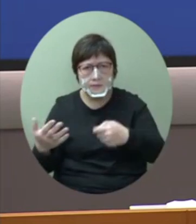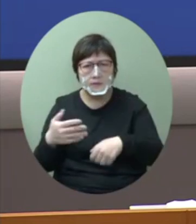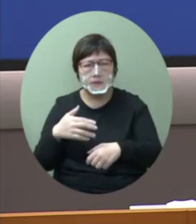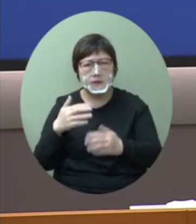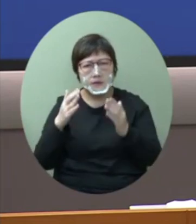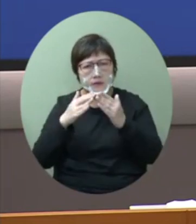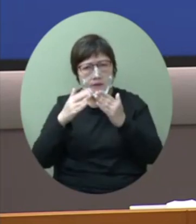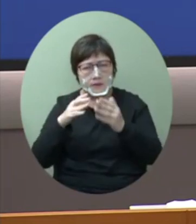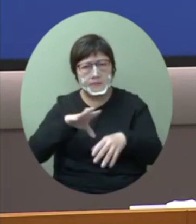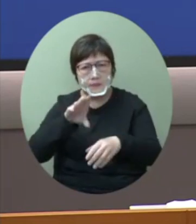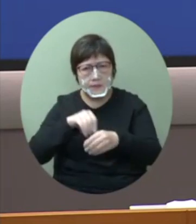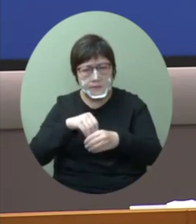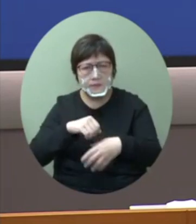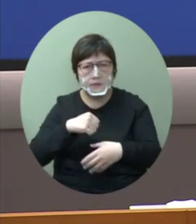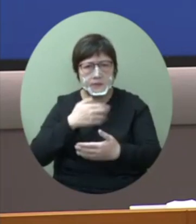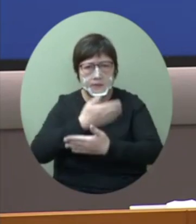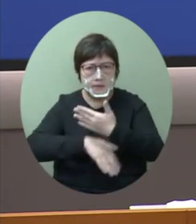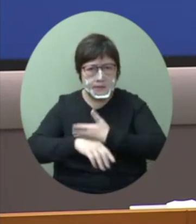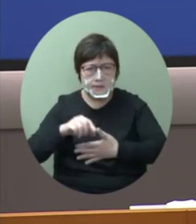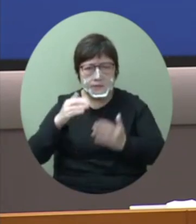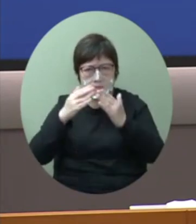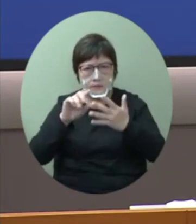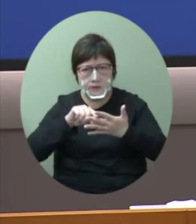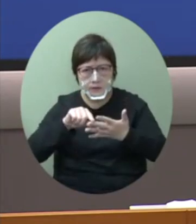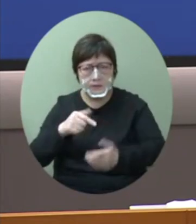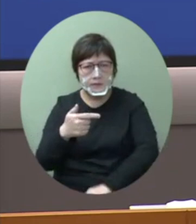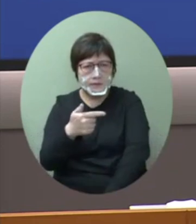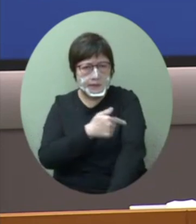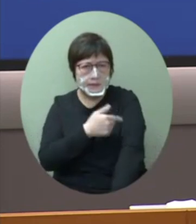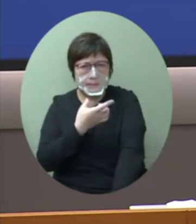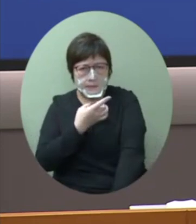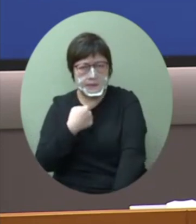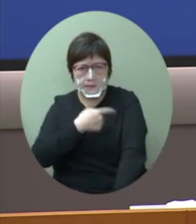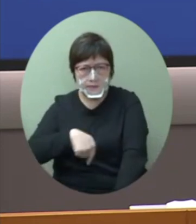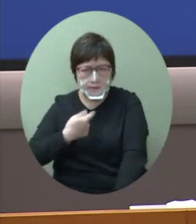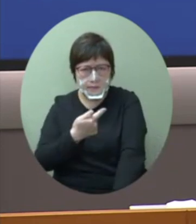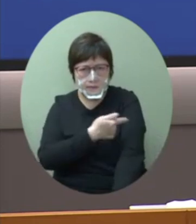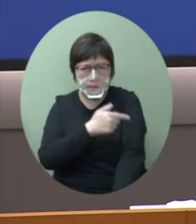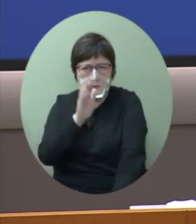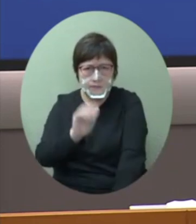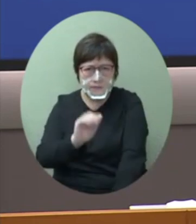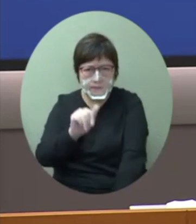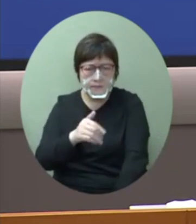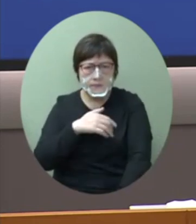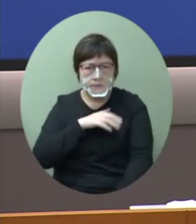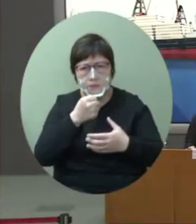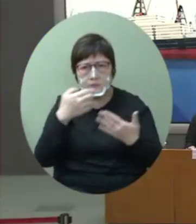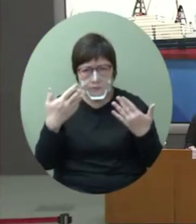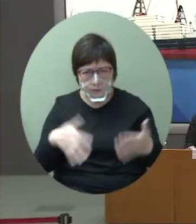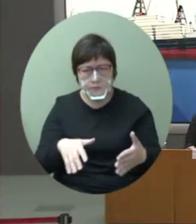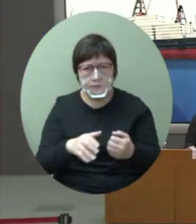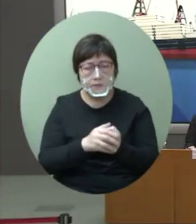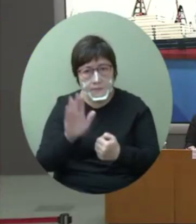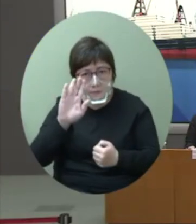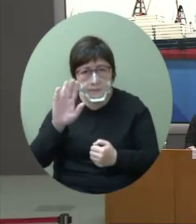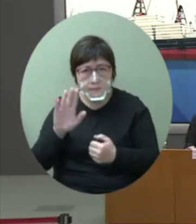咧，嚟為未打針但係他身體狀況是可以打針的長者呢，是接種疫苗。